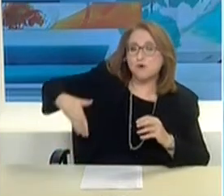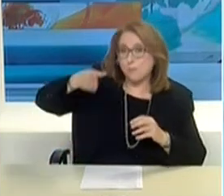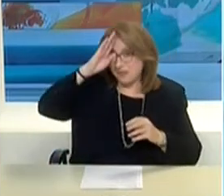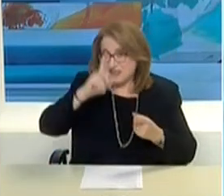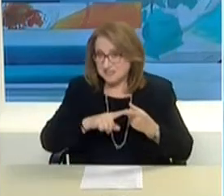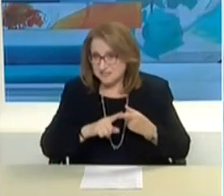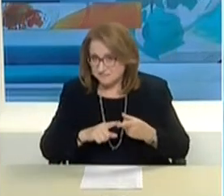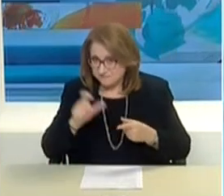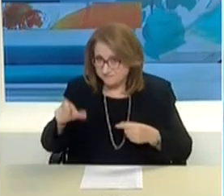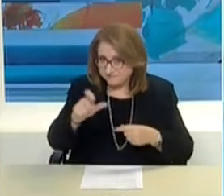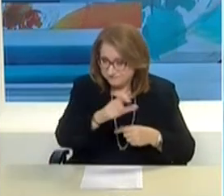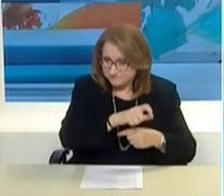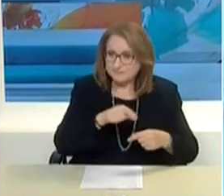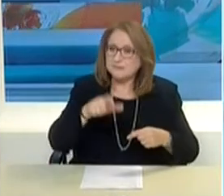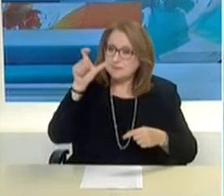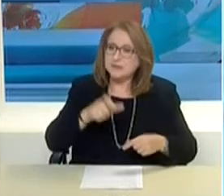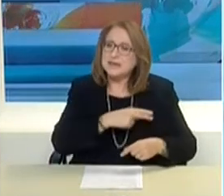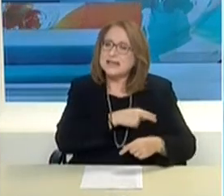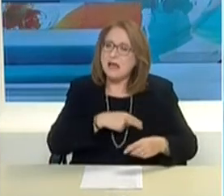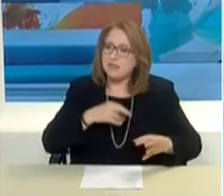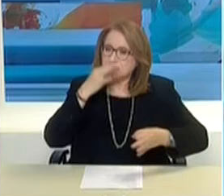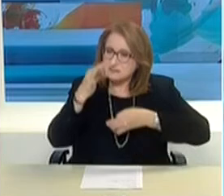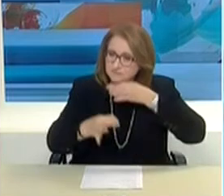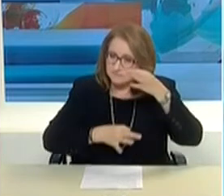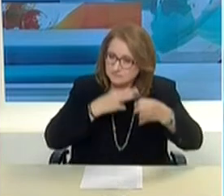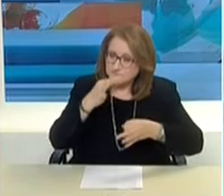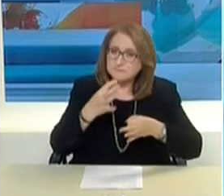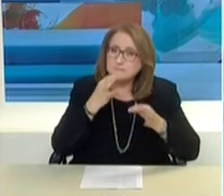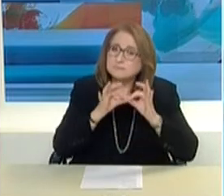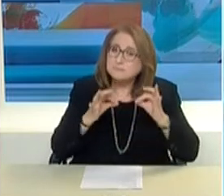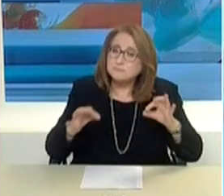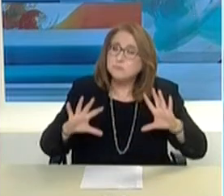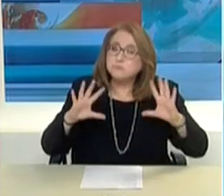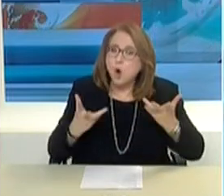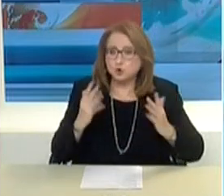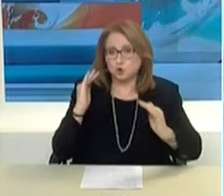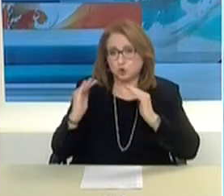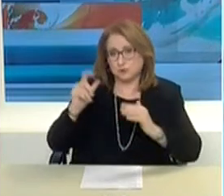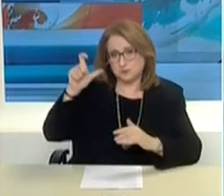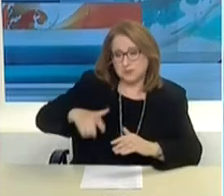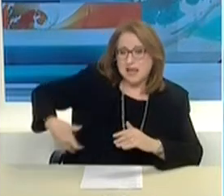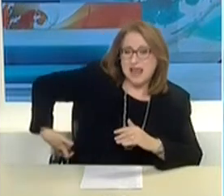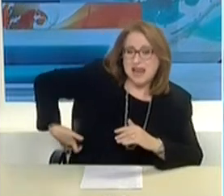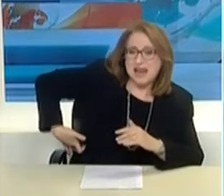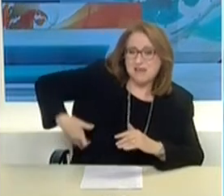που εκπονήθηκε από την ομάδα του καθηγητή κυρίου Μπολέτη και συζητήθηκε εκτεταμένα στην Επιτροπή.